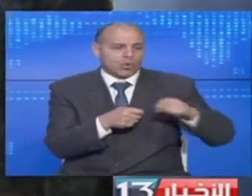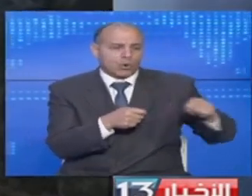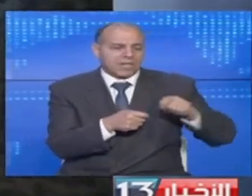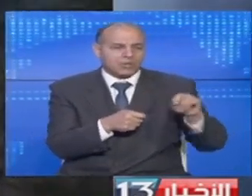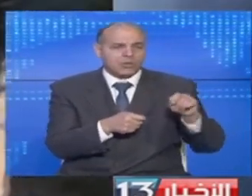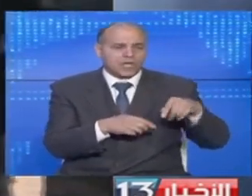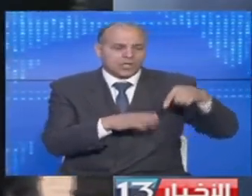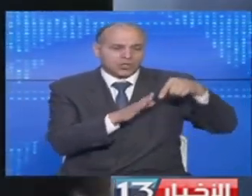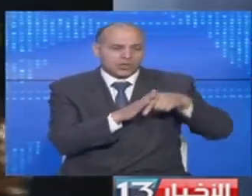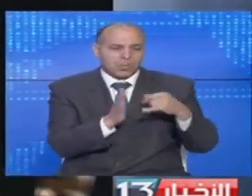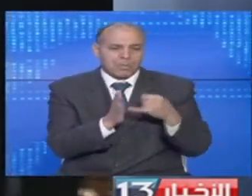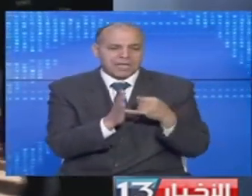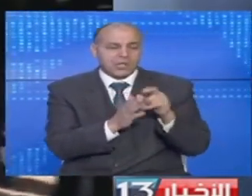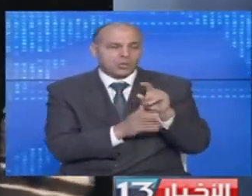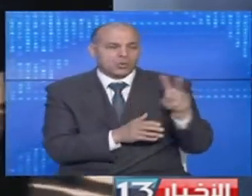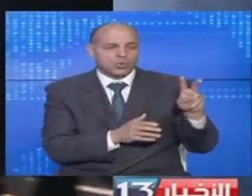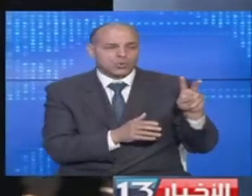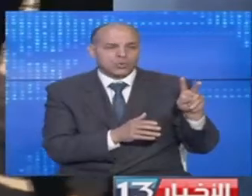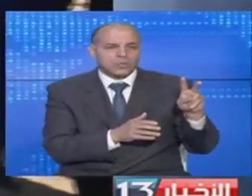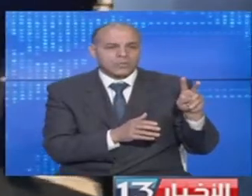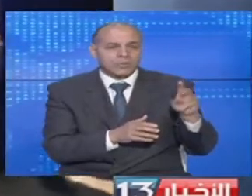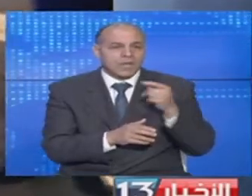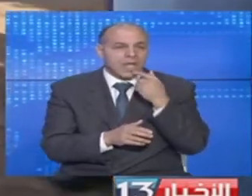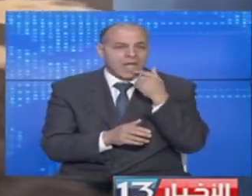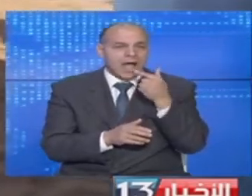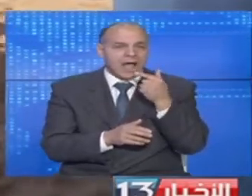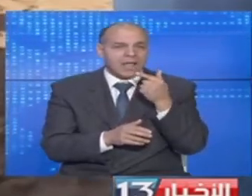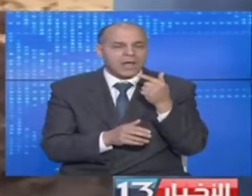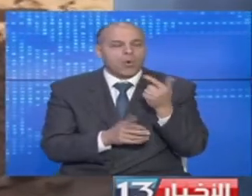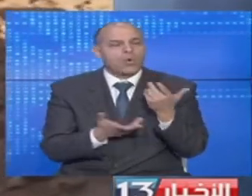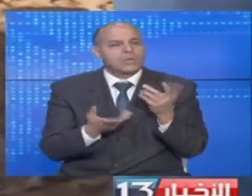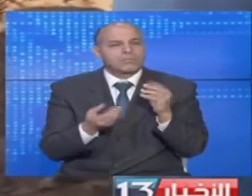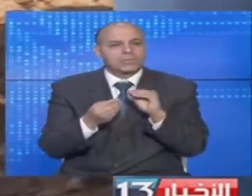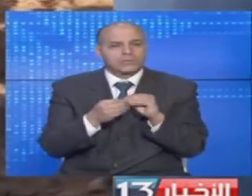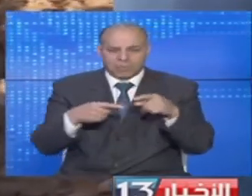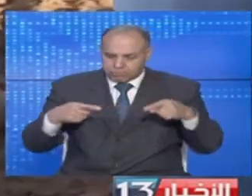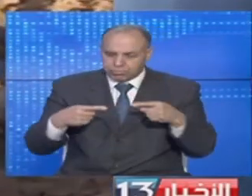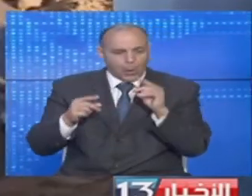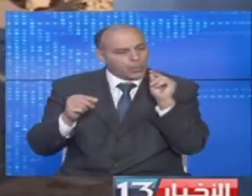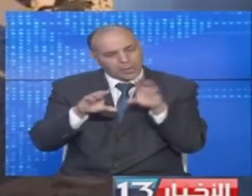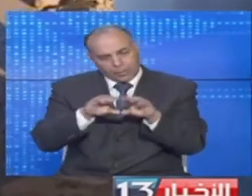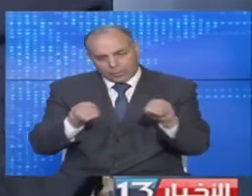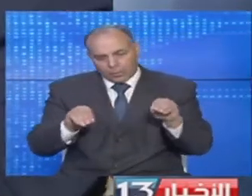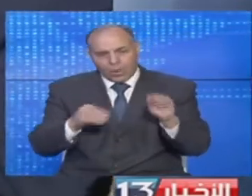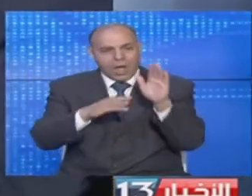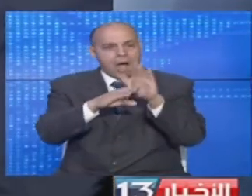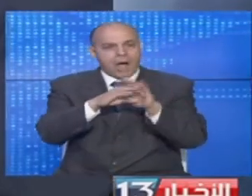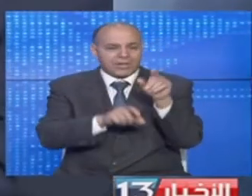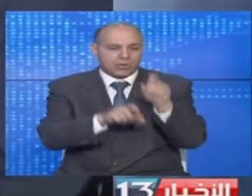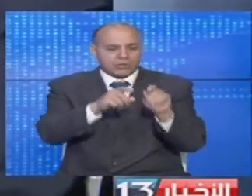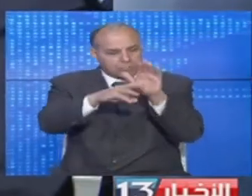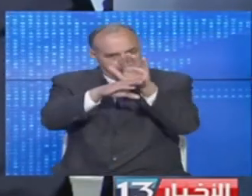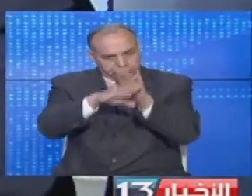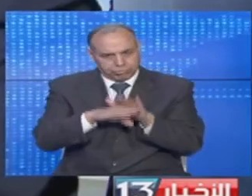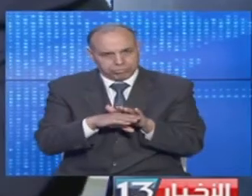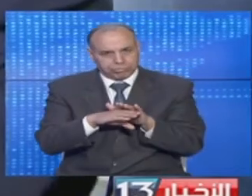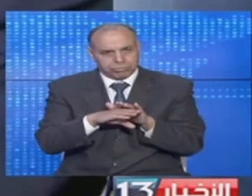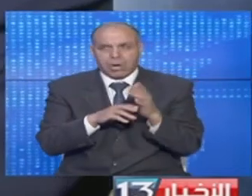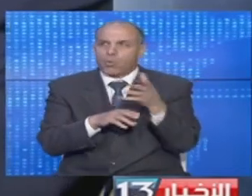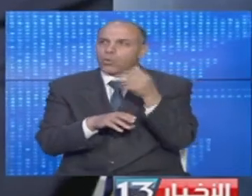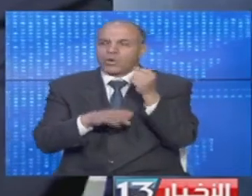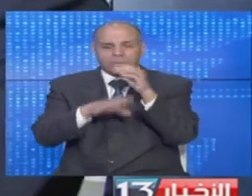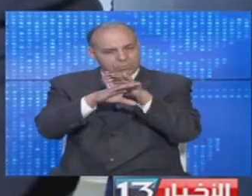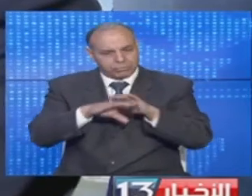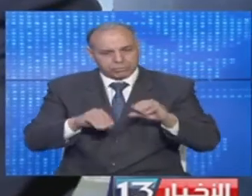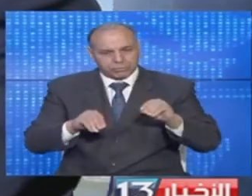كيلومتر جنوبي مدينة دوز للحيلولة دون تجدد الاشتباكات وحماية الأرواح البشرية